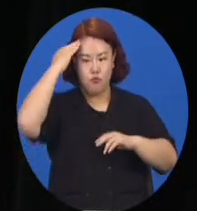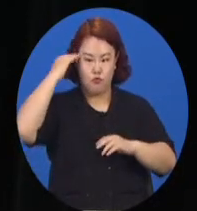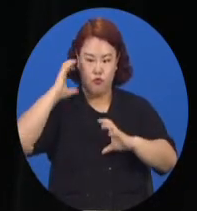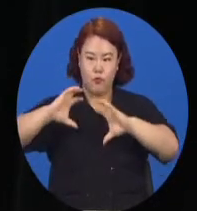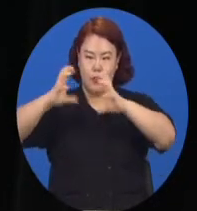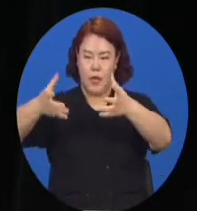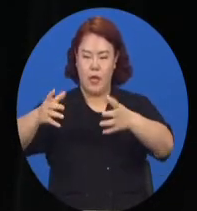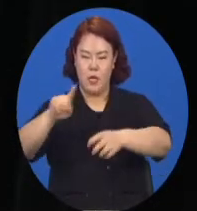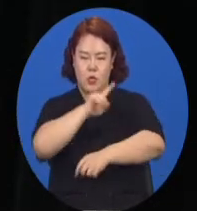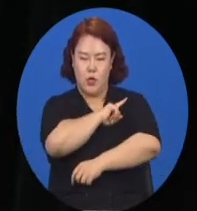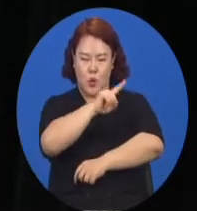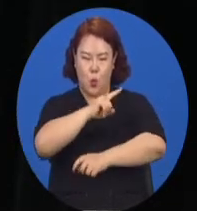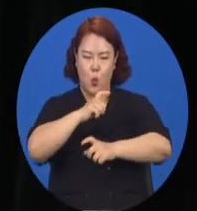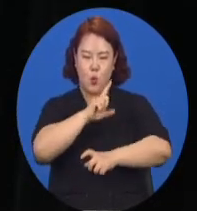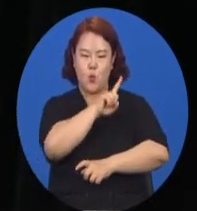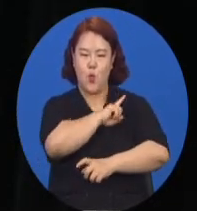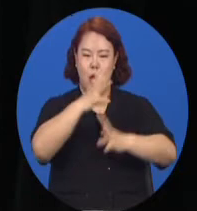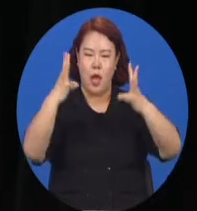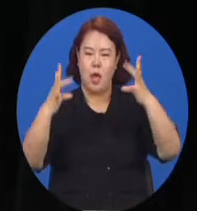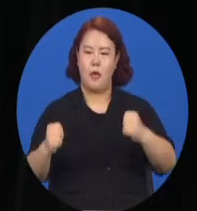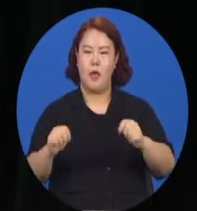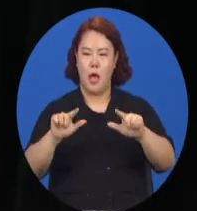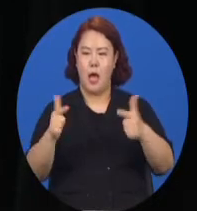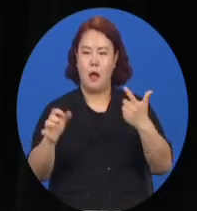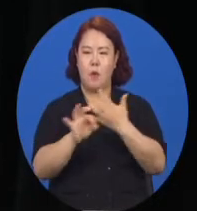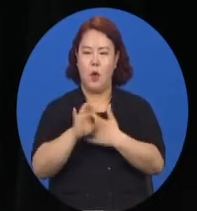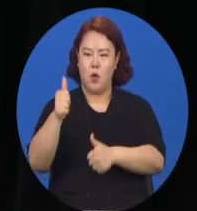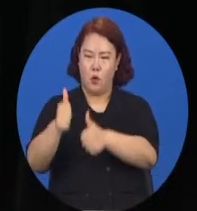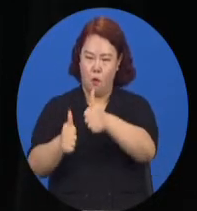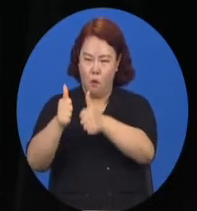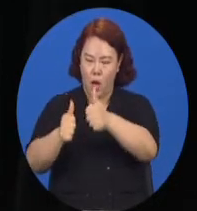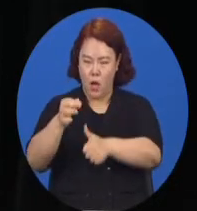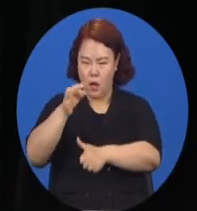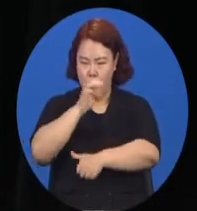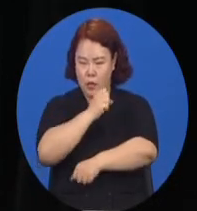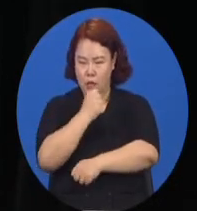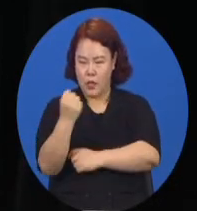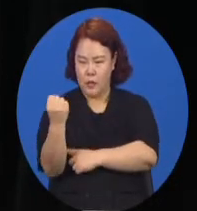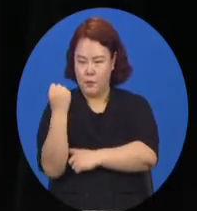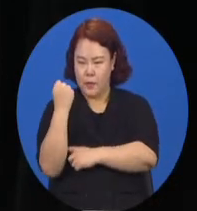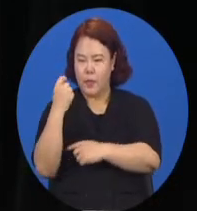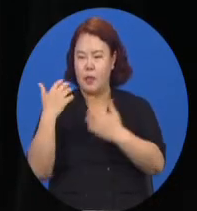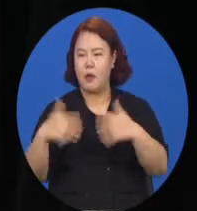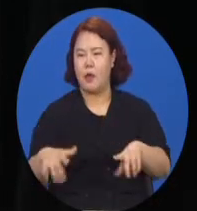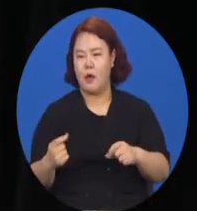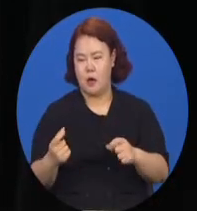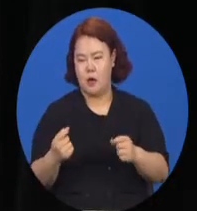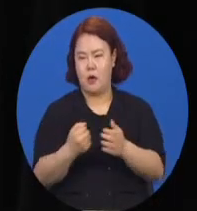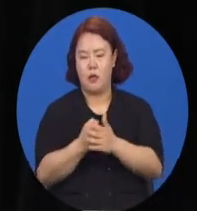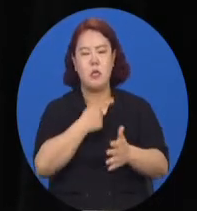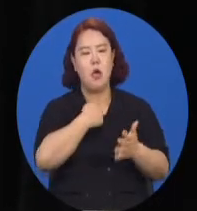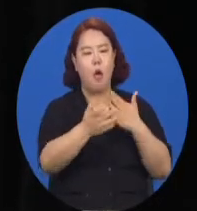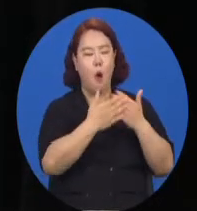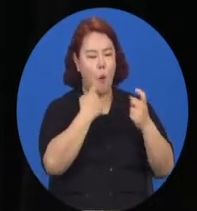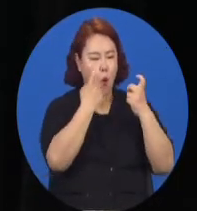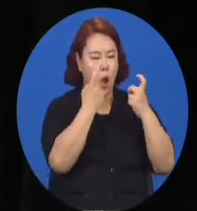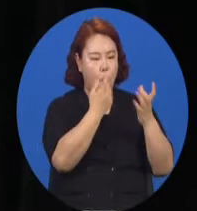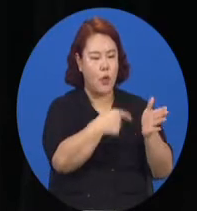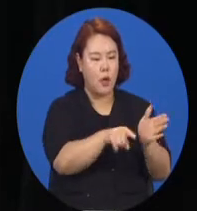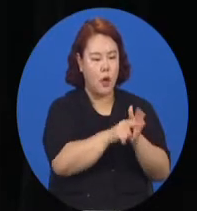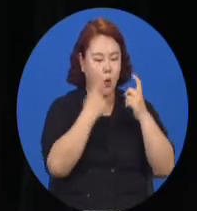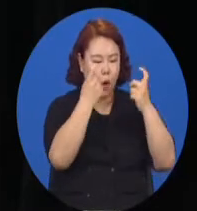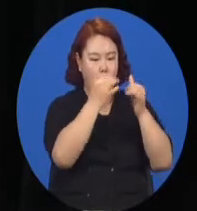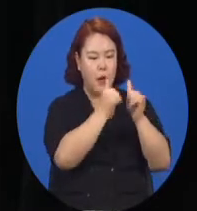아니면은 경쟁력이 없지 않을까 하는 생각을 해봅니다. 먼저 체류형 관광을 위해서는